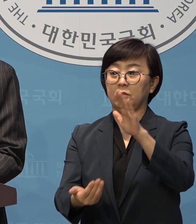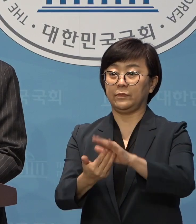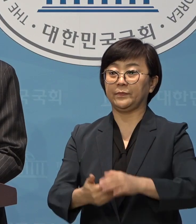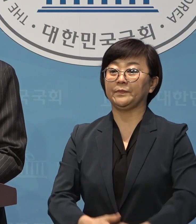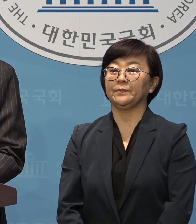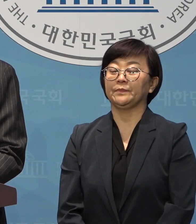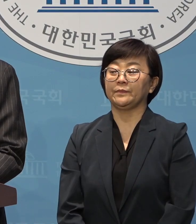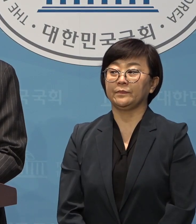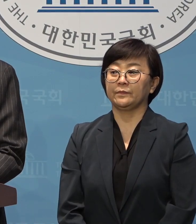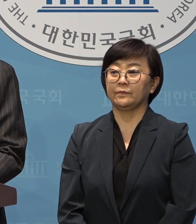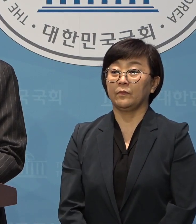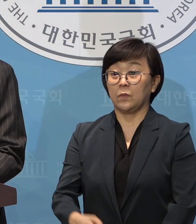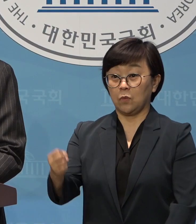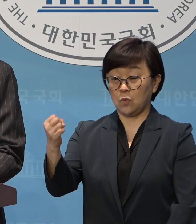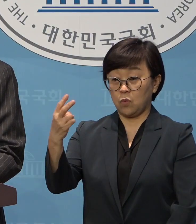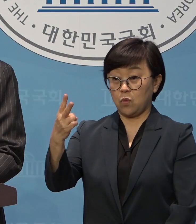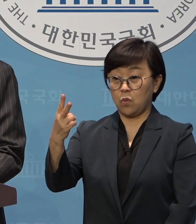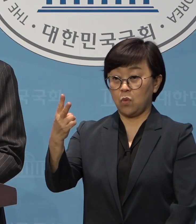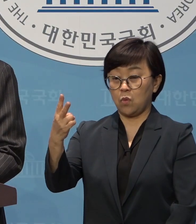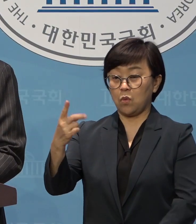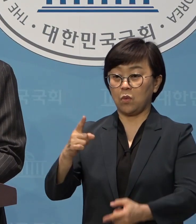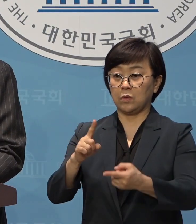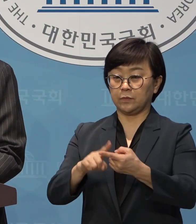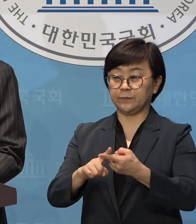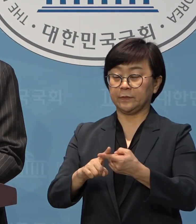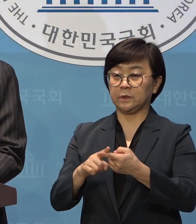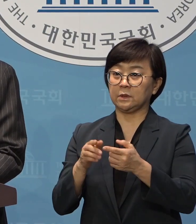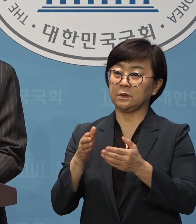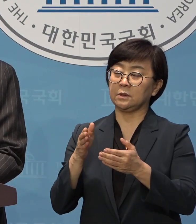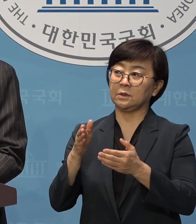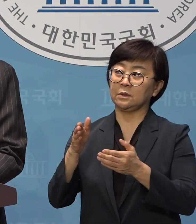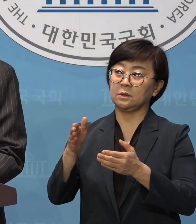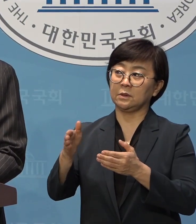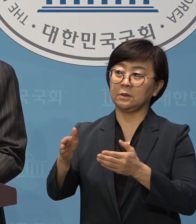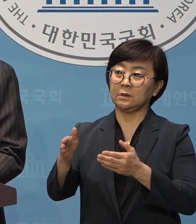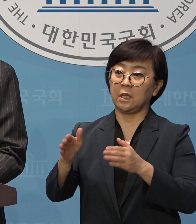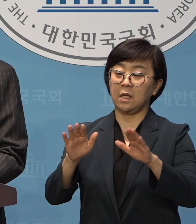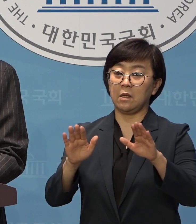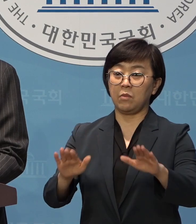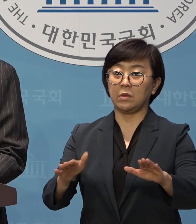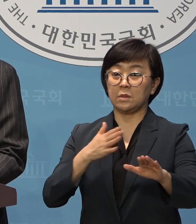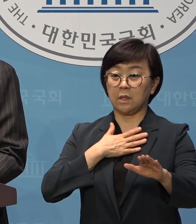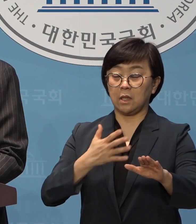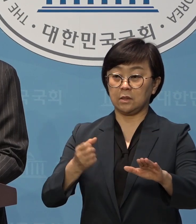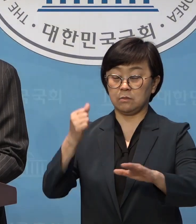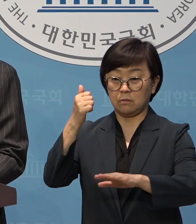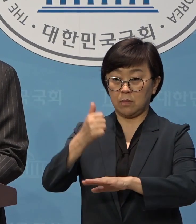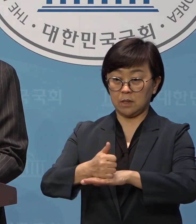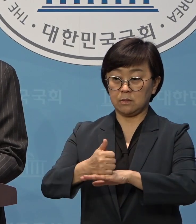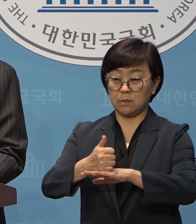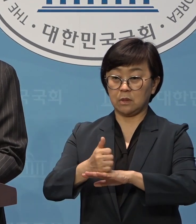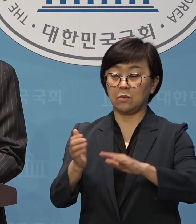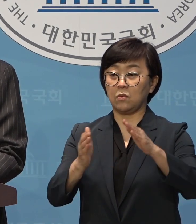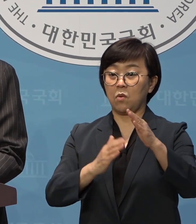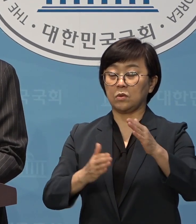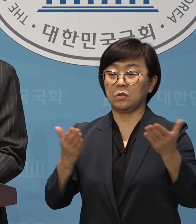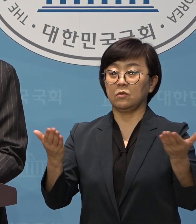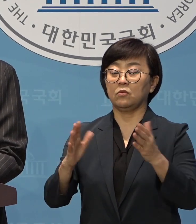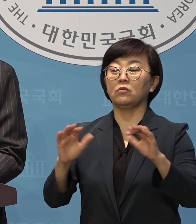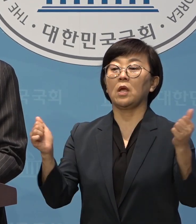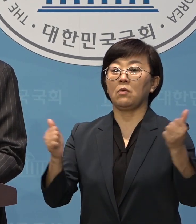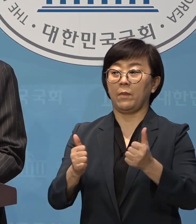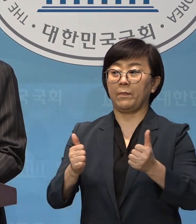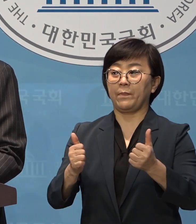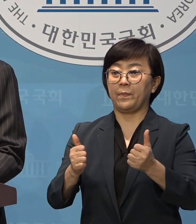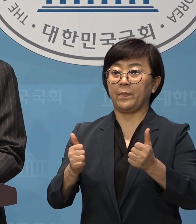믿습니다. 또 한 번 대기종군의 길을 갑니다. 이번엔 제가 가지고 있는 마지막 공직인